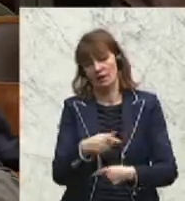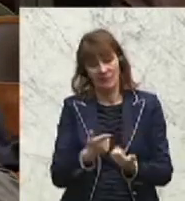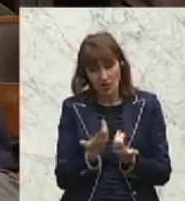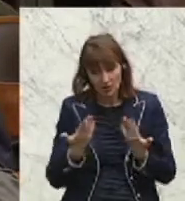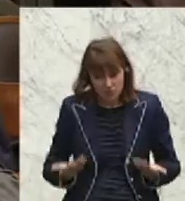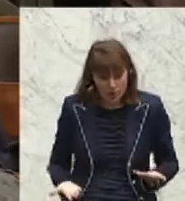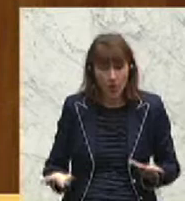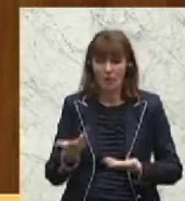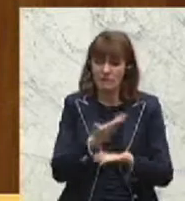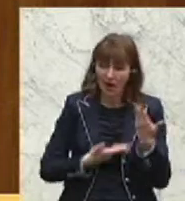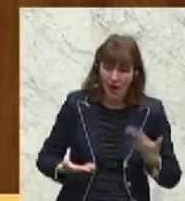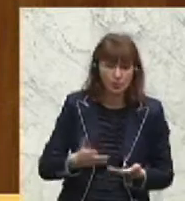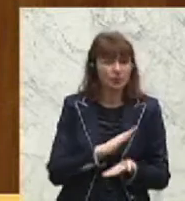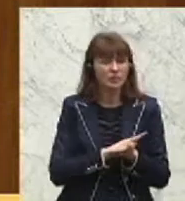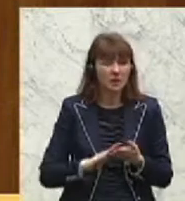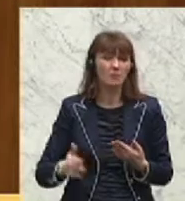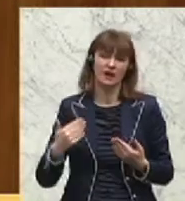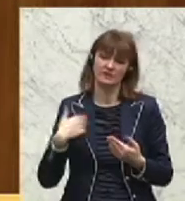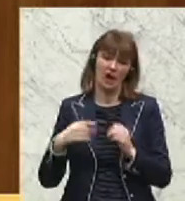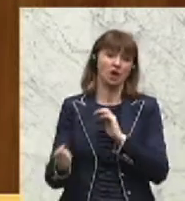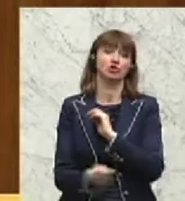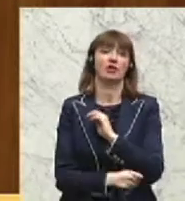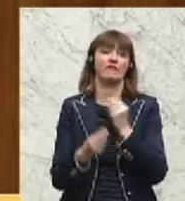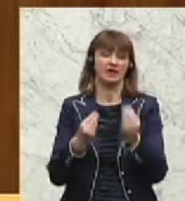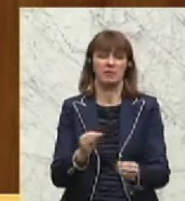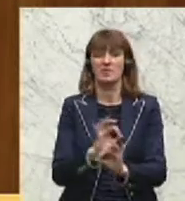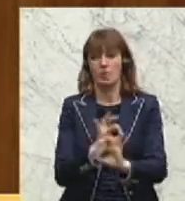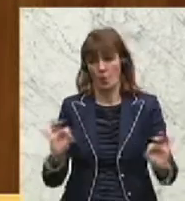Vereinbarungen noch nie eine Sanktion ausgesprochen wurde.